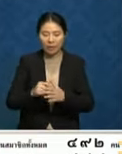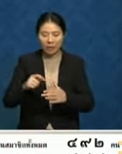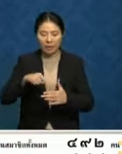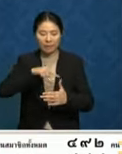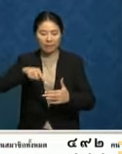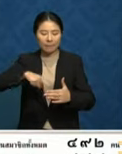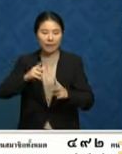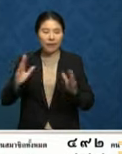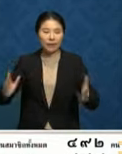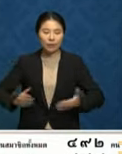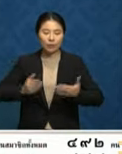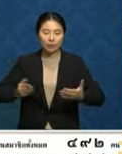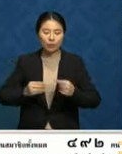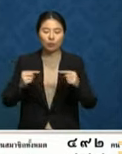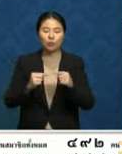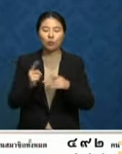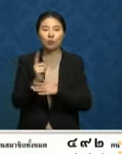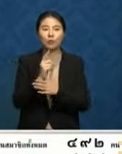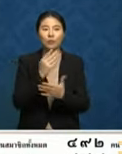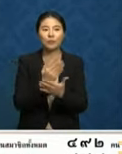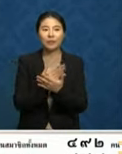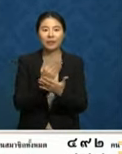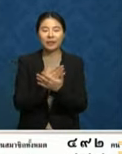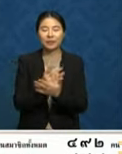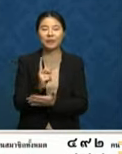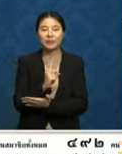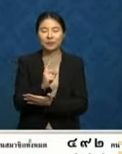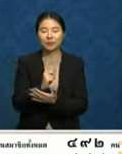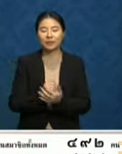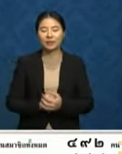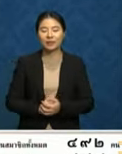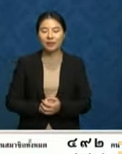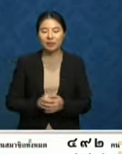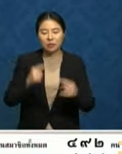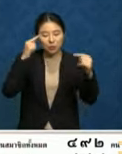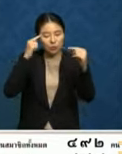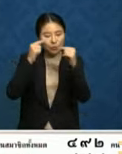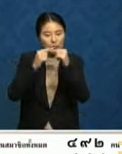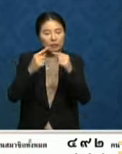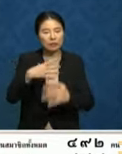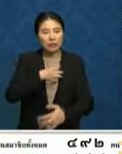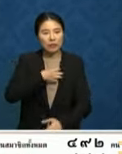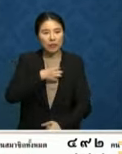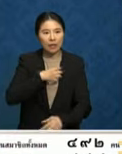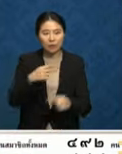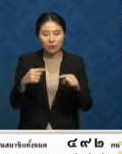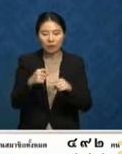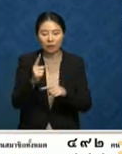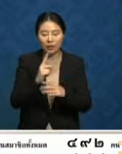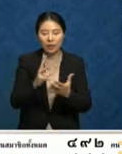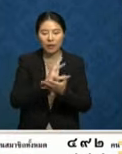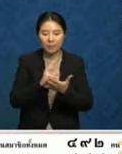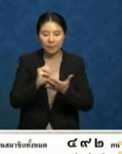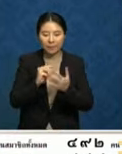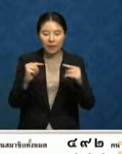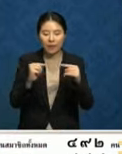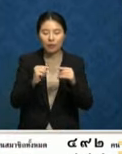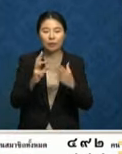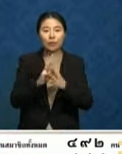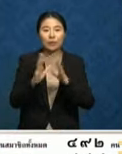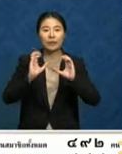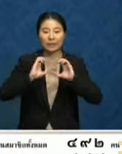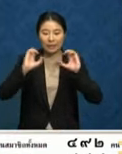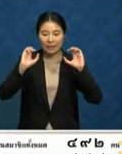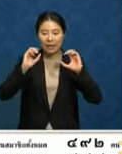เรื่องของค่าธรรมเนียมการศึกษาแต่ส่วนที่เป็นเจตจำนงในการที่เราต้องการที่จะเป็นมหาวิทยาลัยในกำกับ